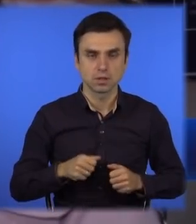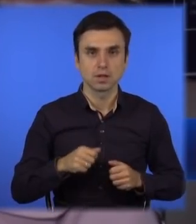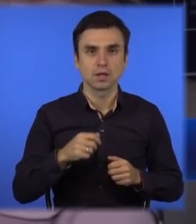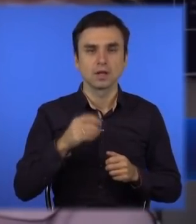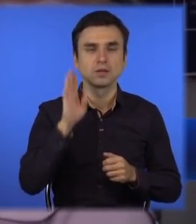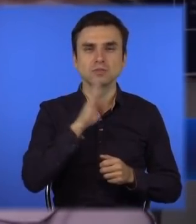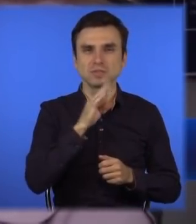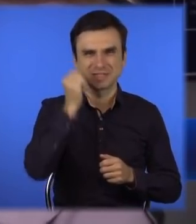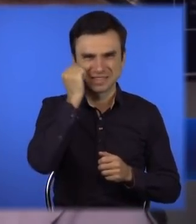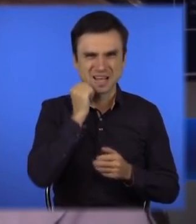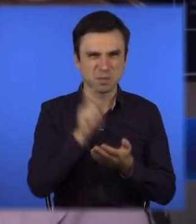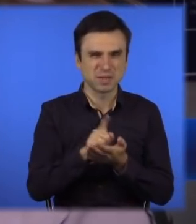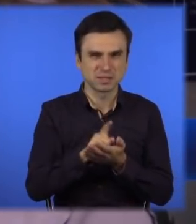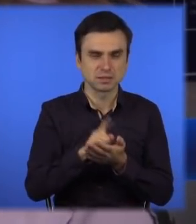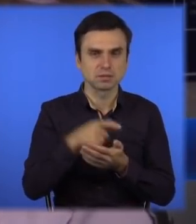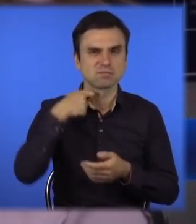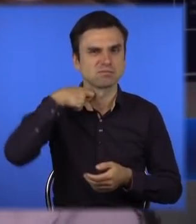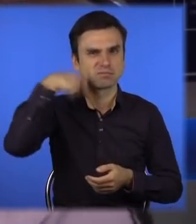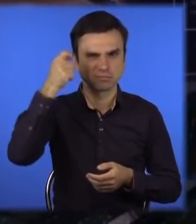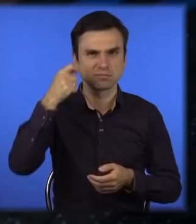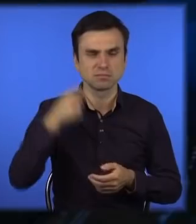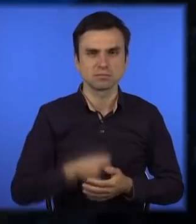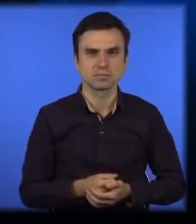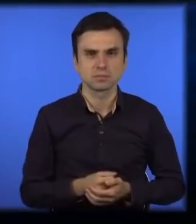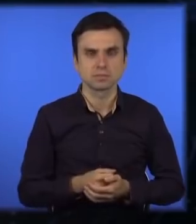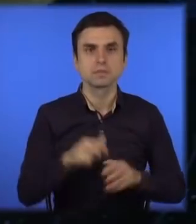Це виявилась місцева мешканка 54-го року народження.